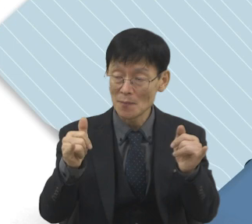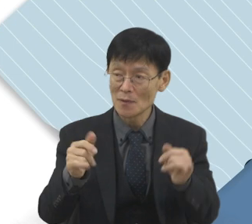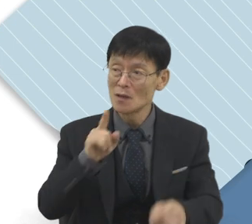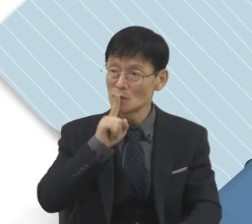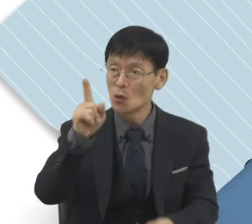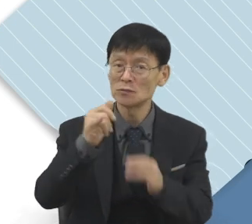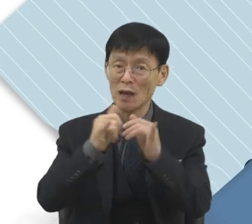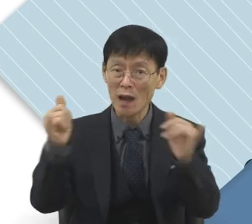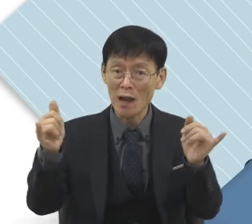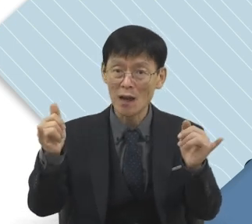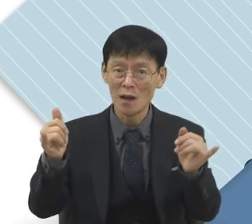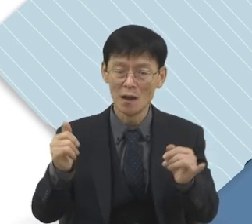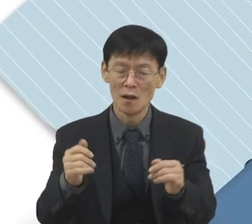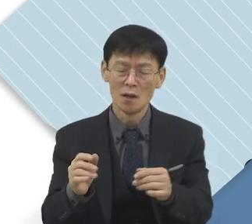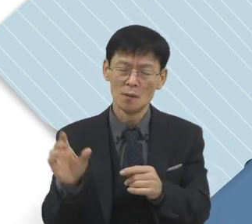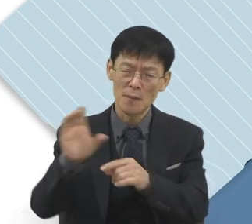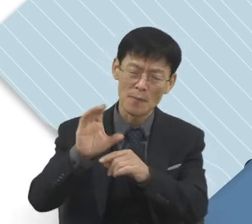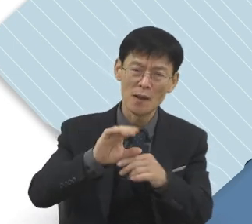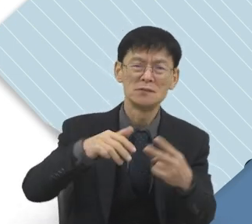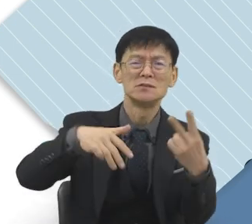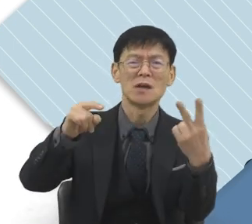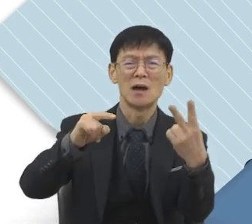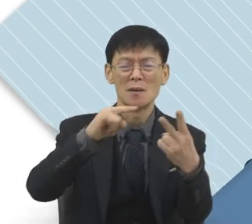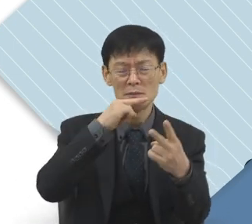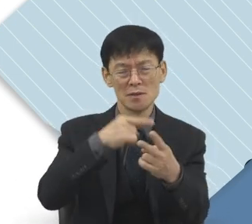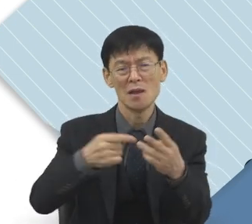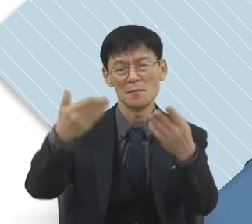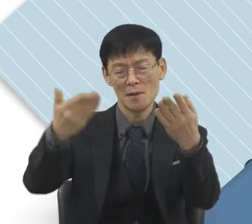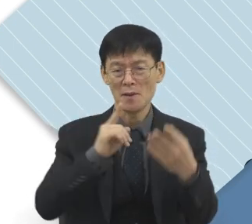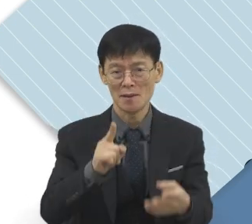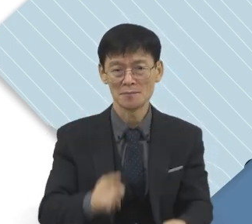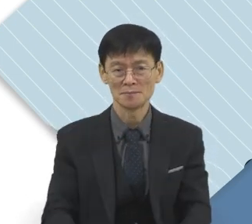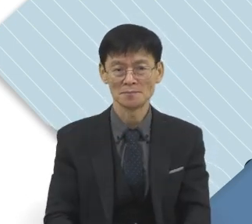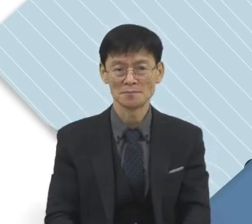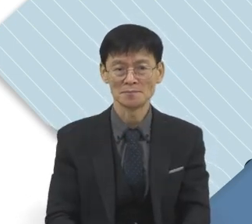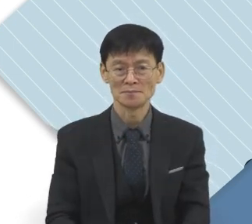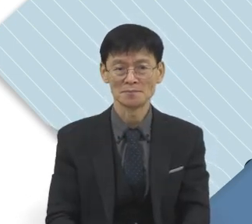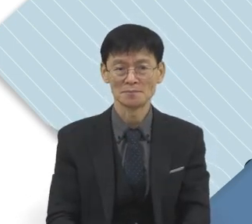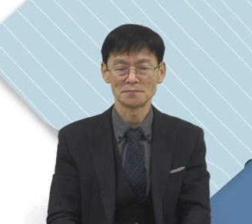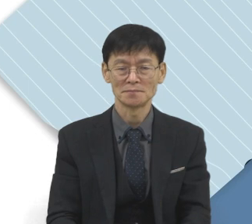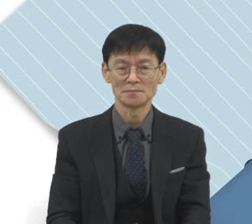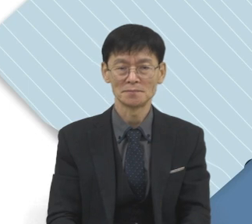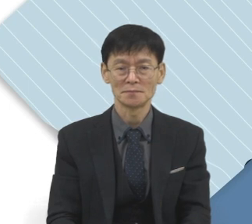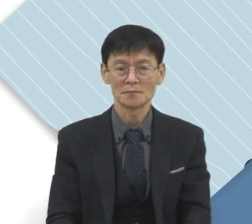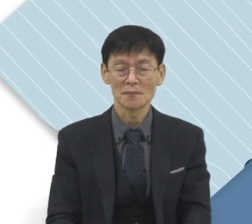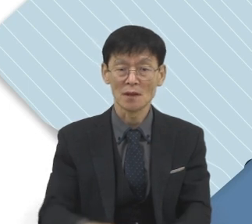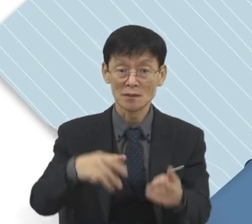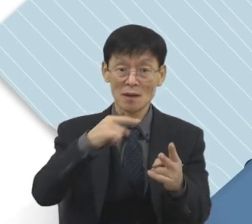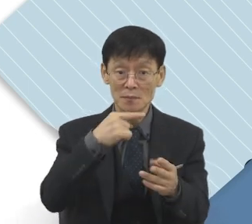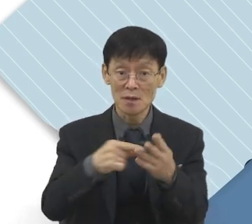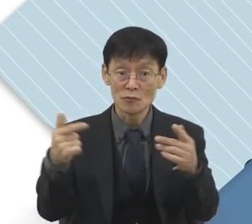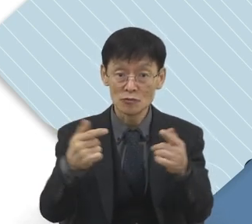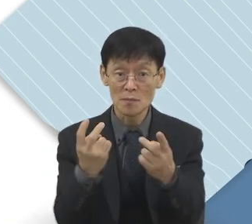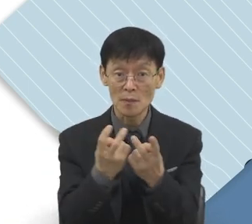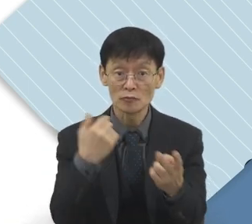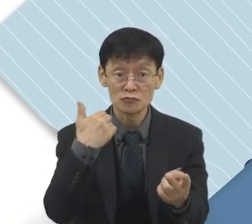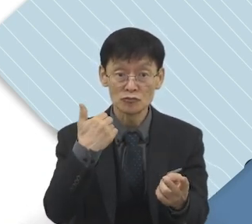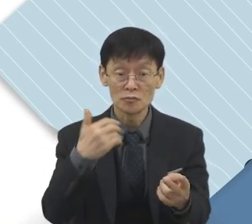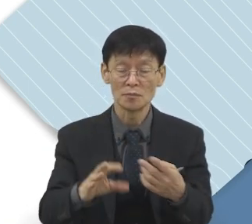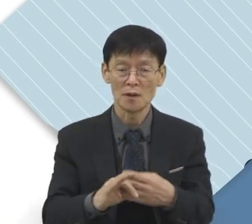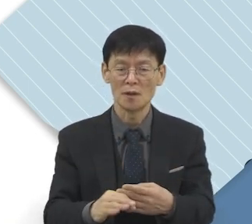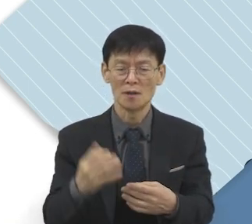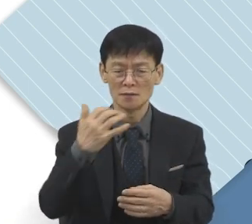사람 또는 신고자가 추가로 겪게 되는 피해를 말합니다. 2차 피해를 줄 수 있는